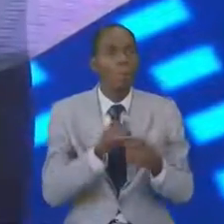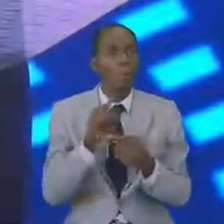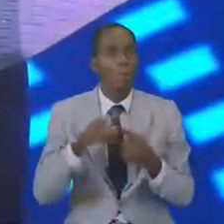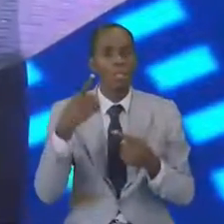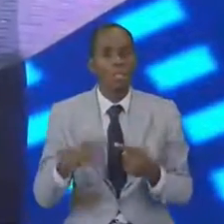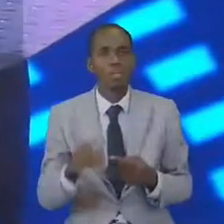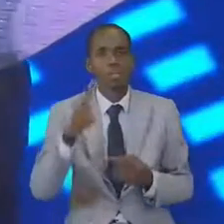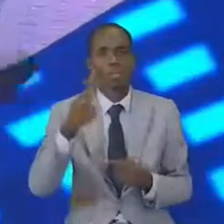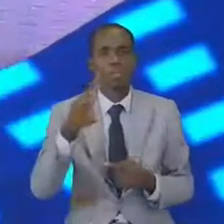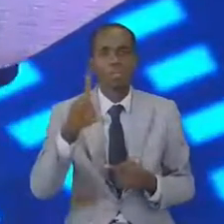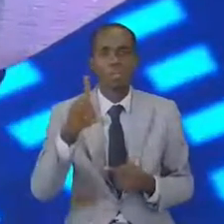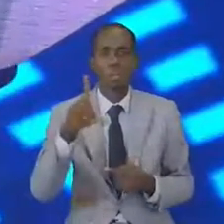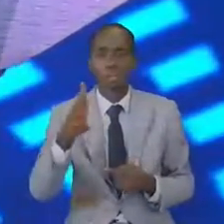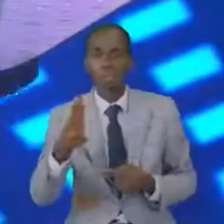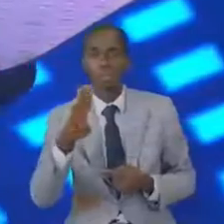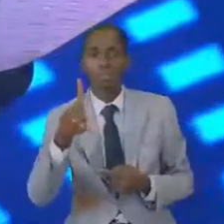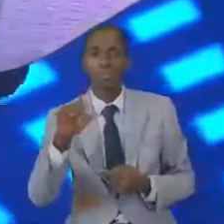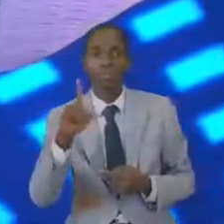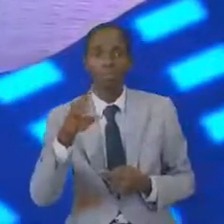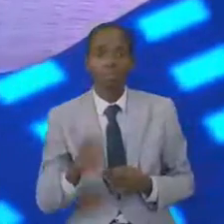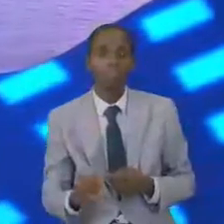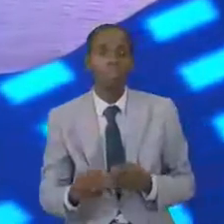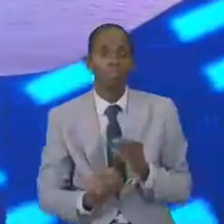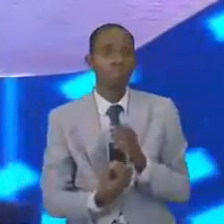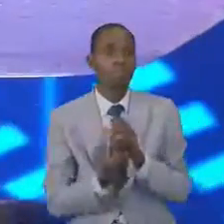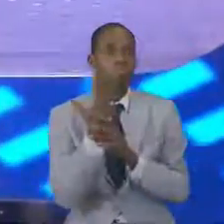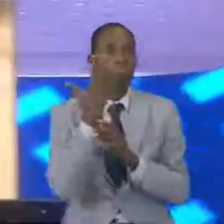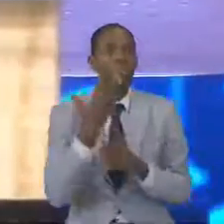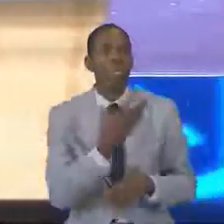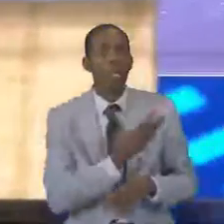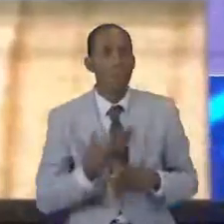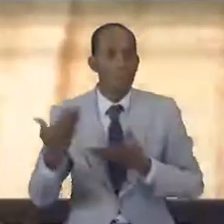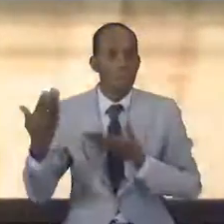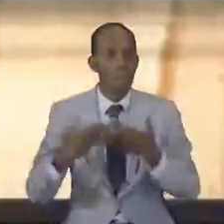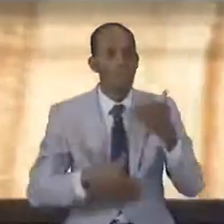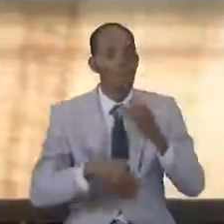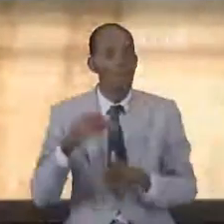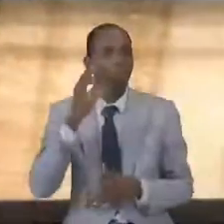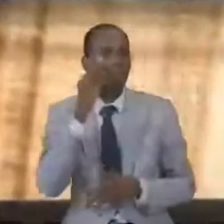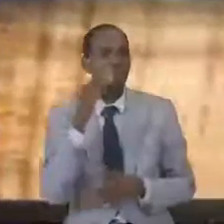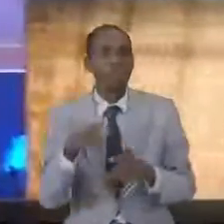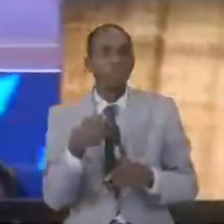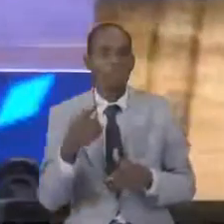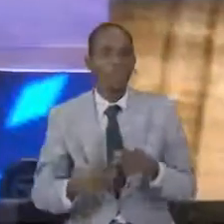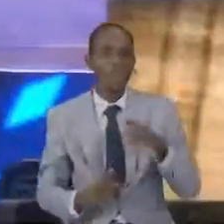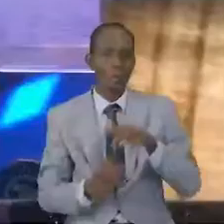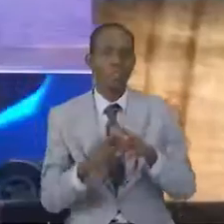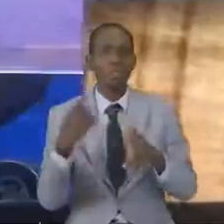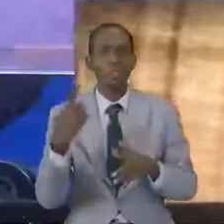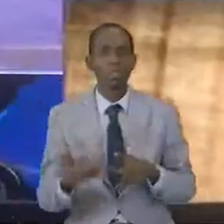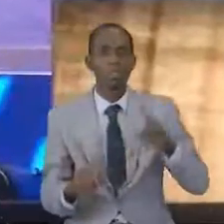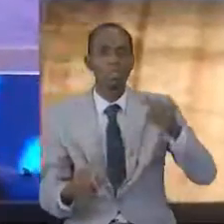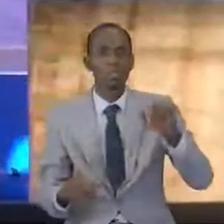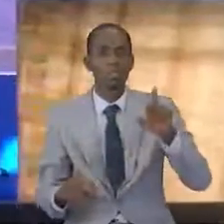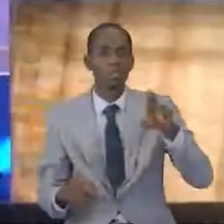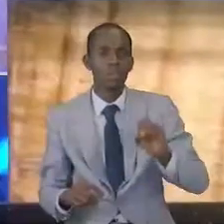l'herbe est poussé et donner du fruit livré paru aussi verset